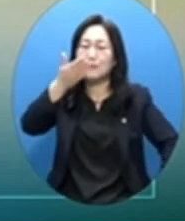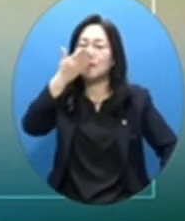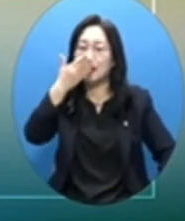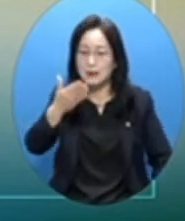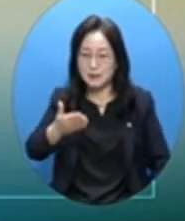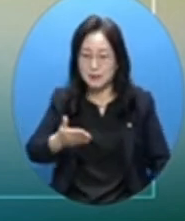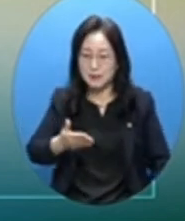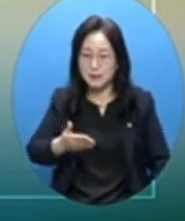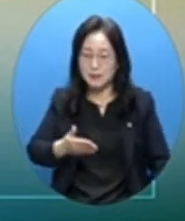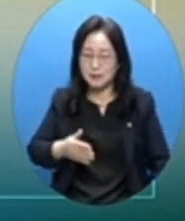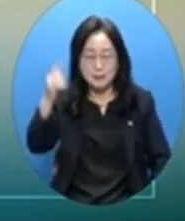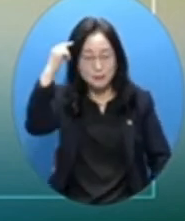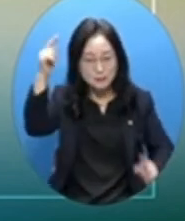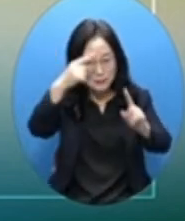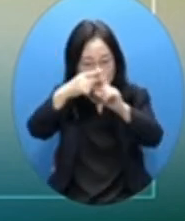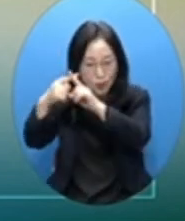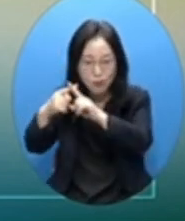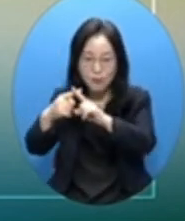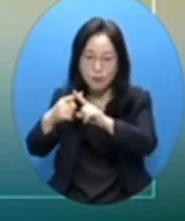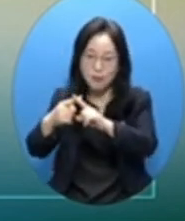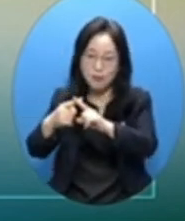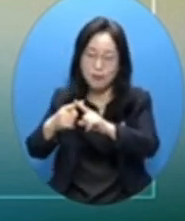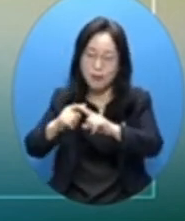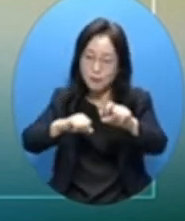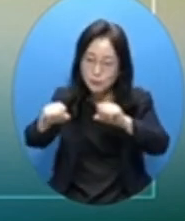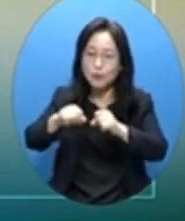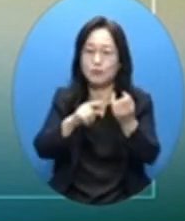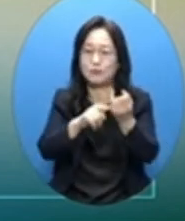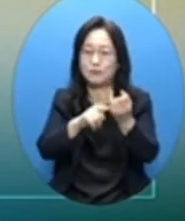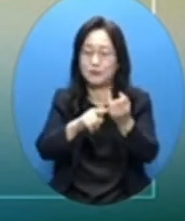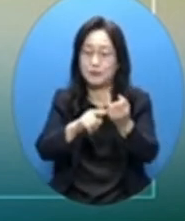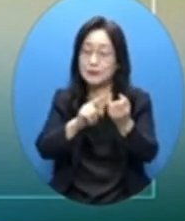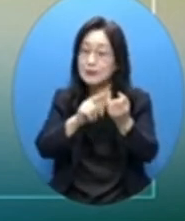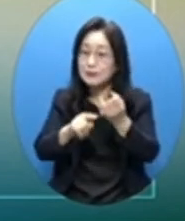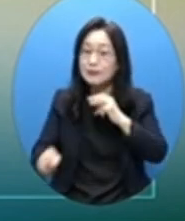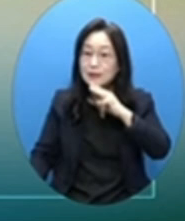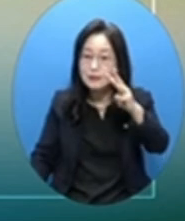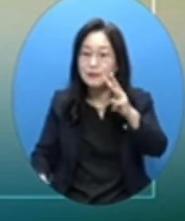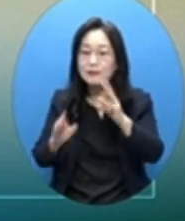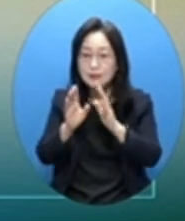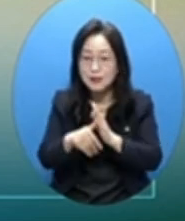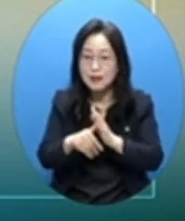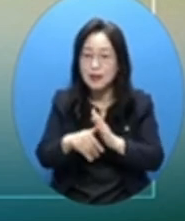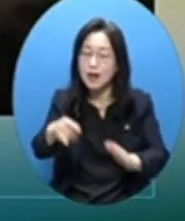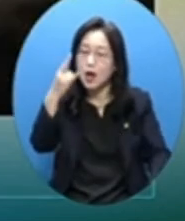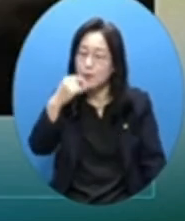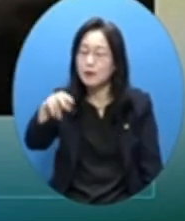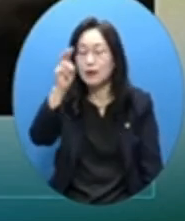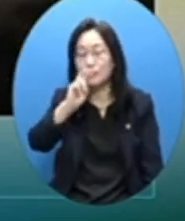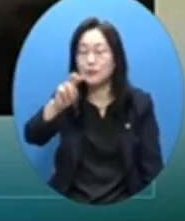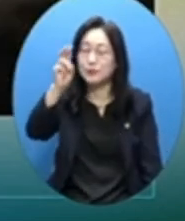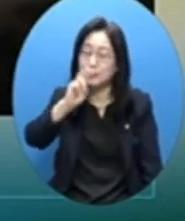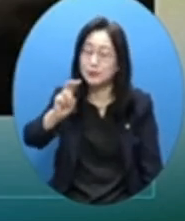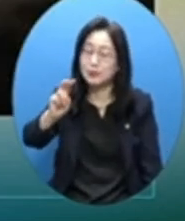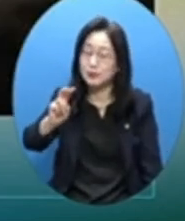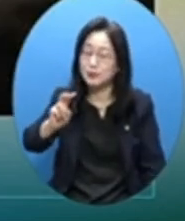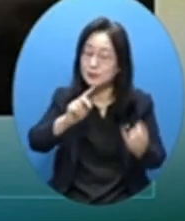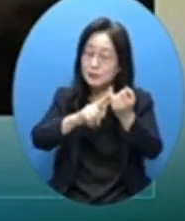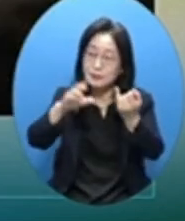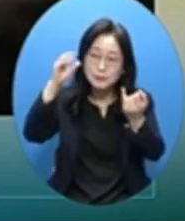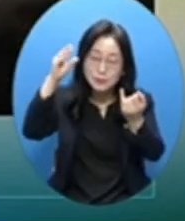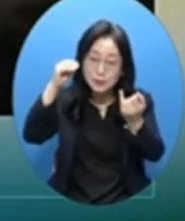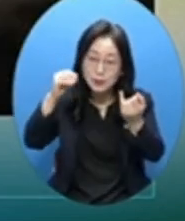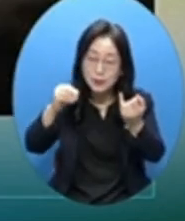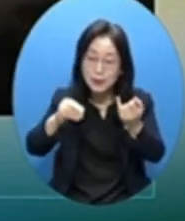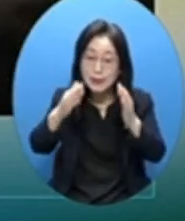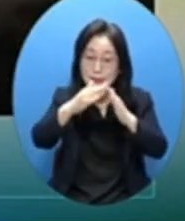있어요 긍정의 나이로 아이를 키웠습니다 근데이 아이가 세 살 때 어머니가 부른 노래를 듣더니만 집에 있는